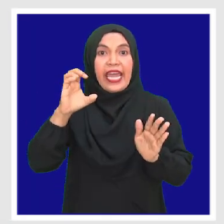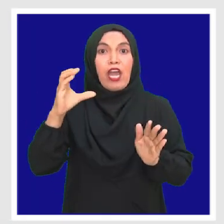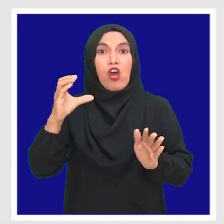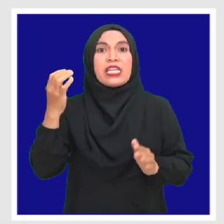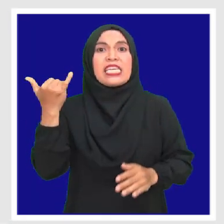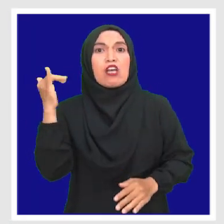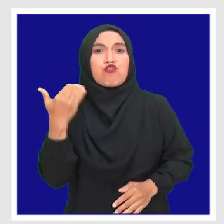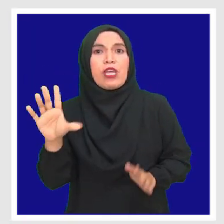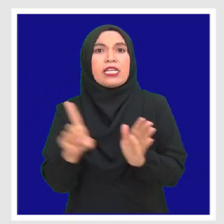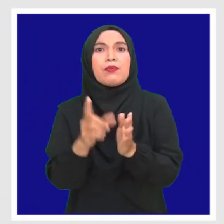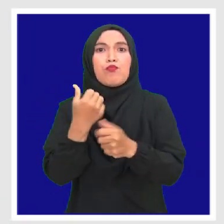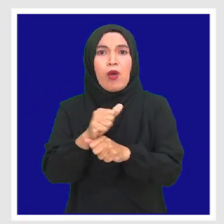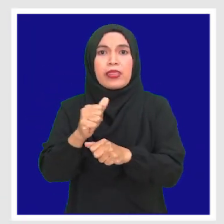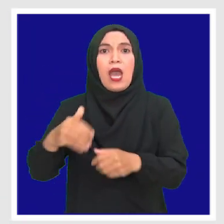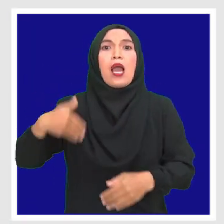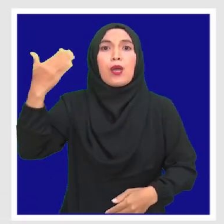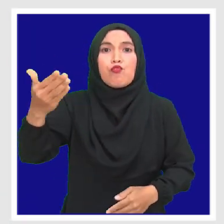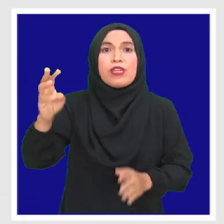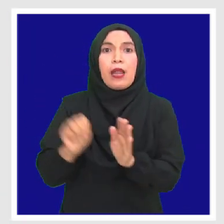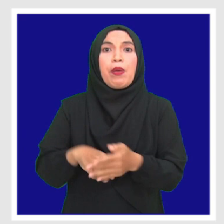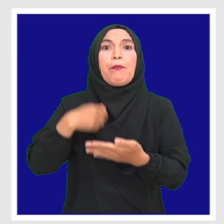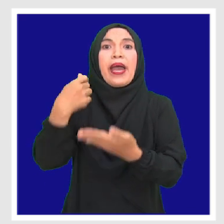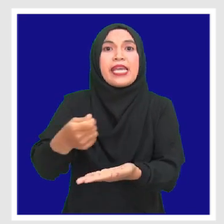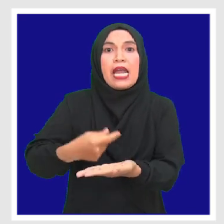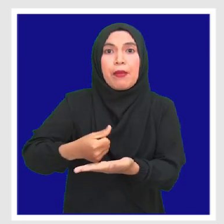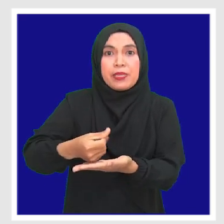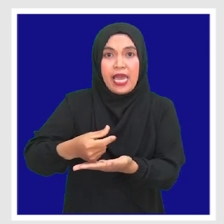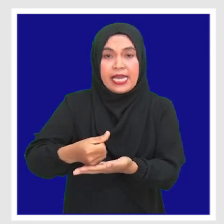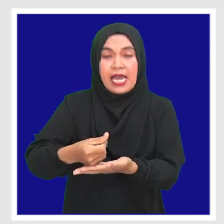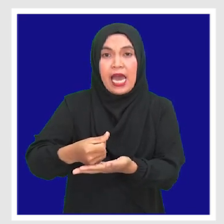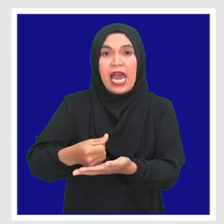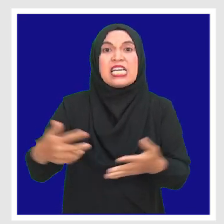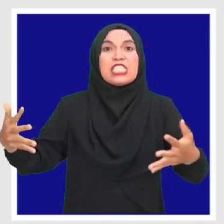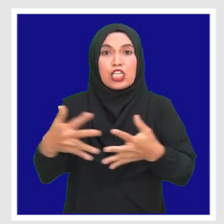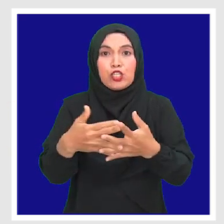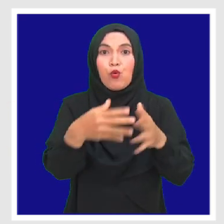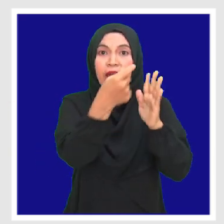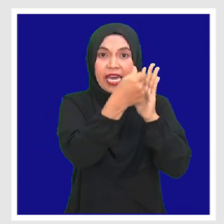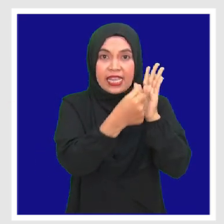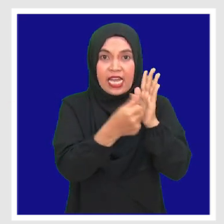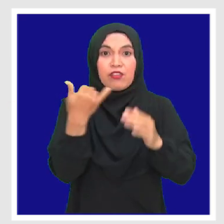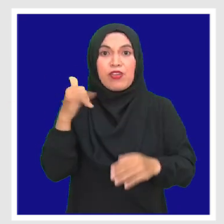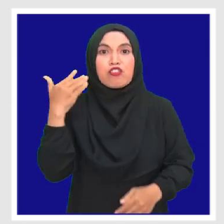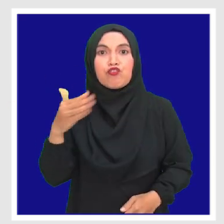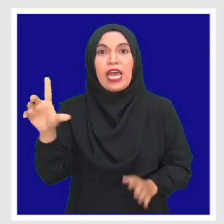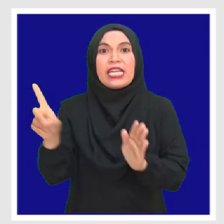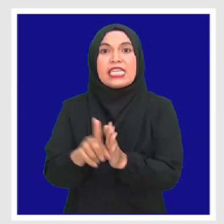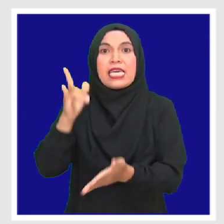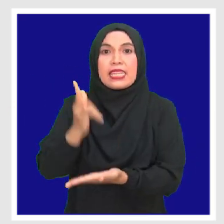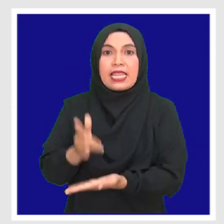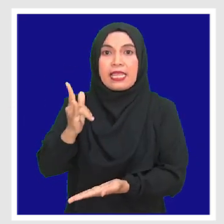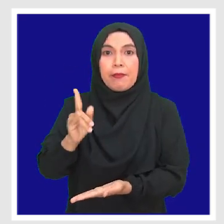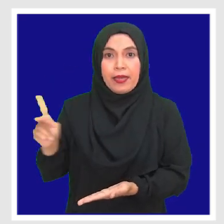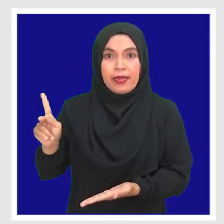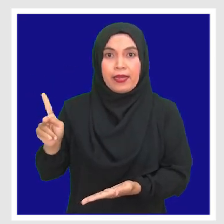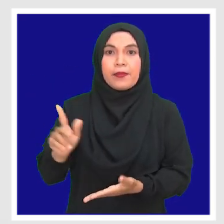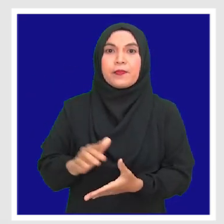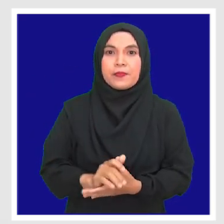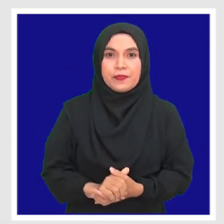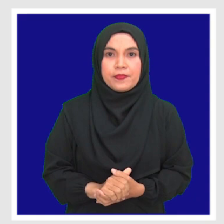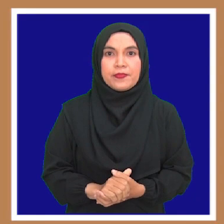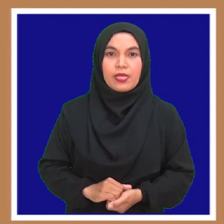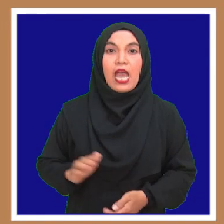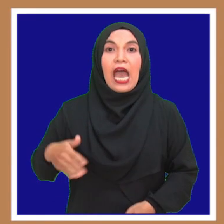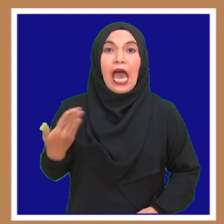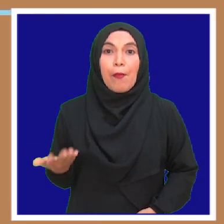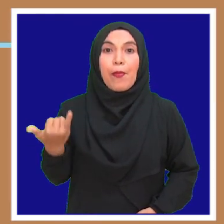gugatan ngalangkungan akun e-court nu dijieun. Lajeng anjeun mayar biaya panyer kasus elektronik nuturkeun ongkos anu